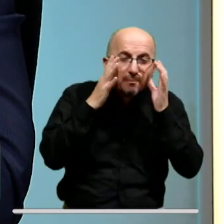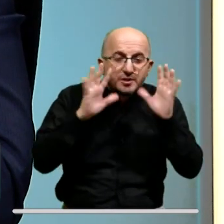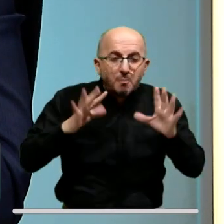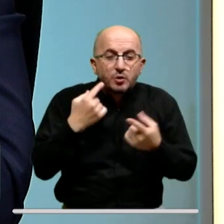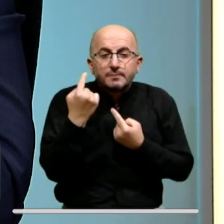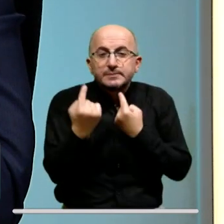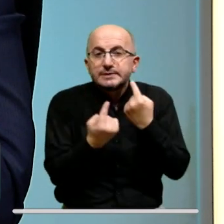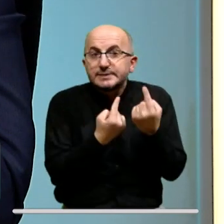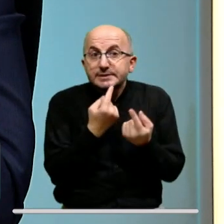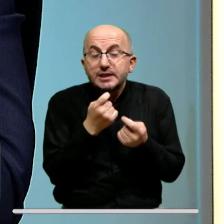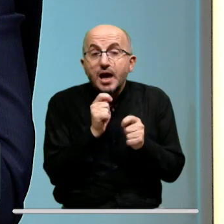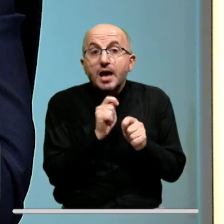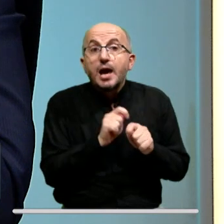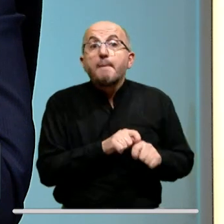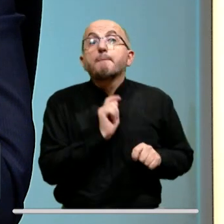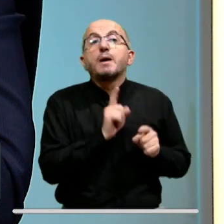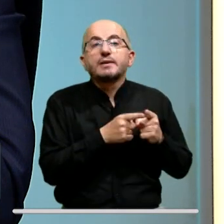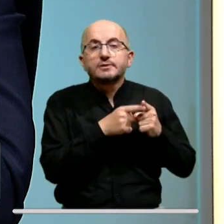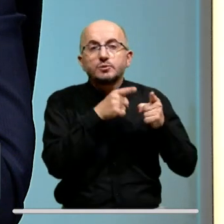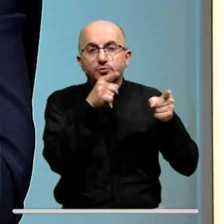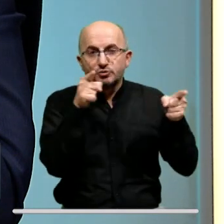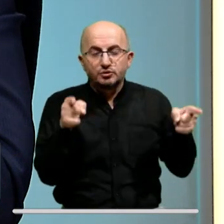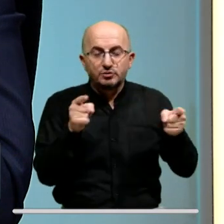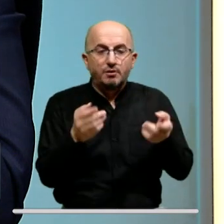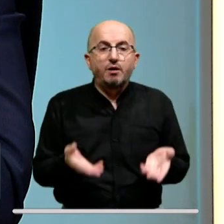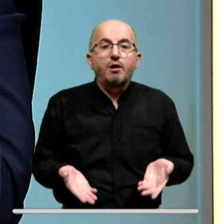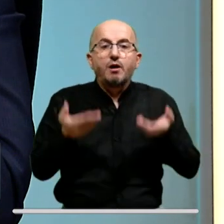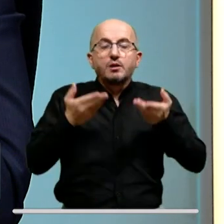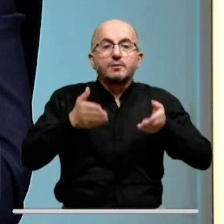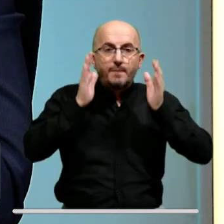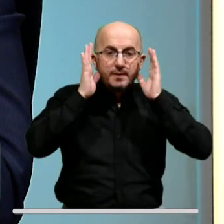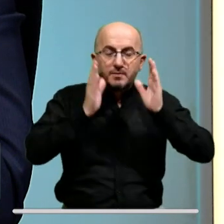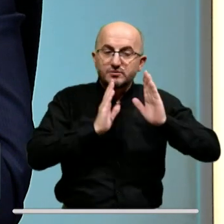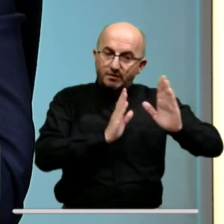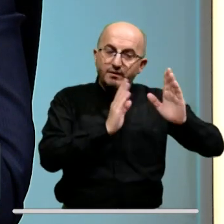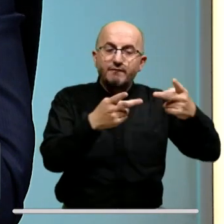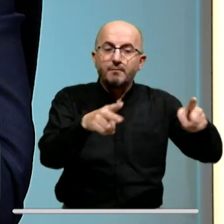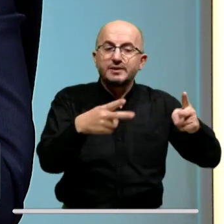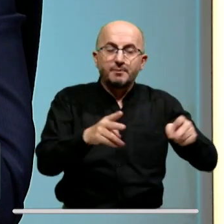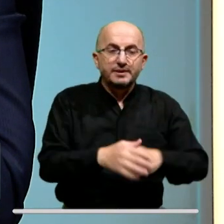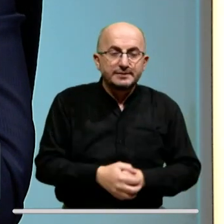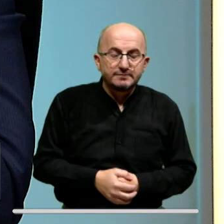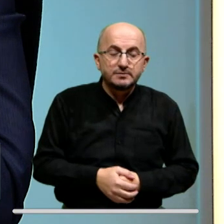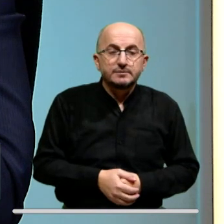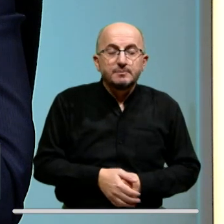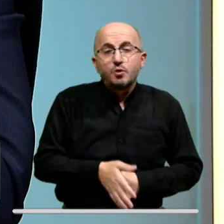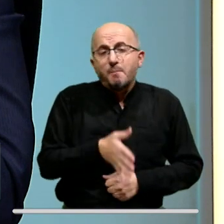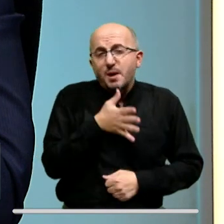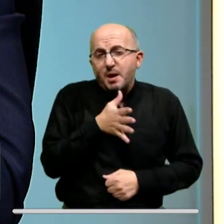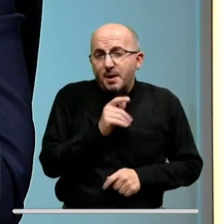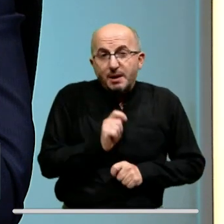şeyle bozmadığı sürece kalkıp namazına devam edebilir. Yani burada bir kastı olsa